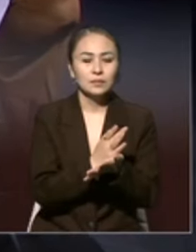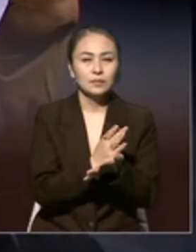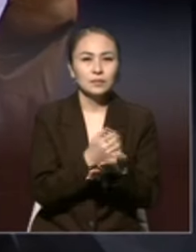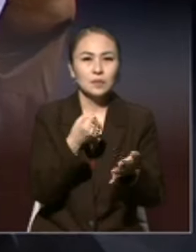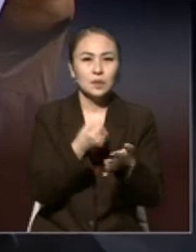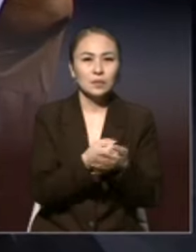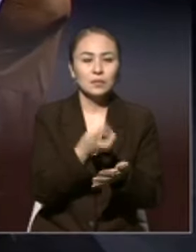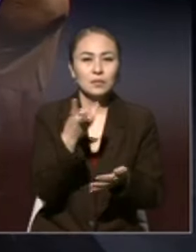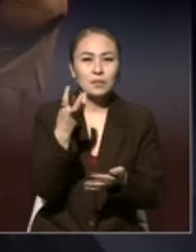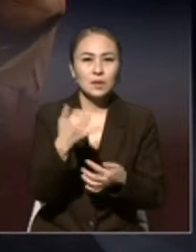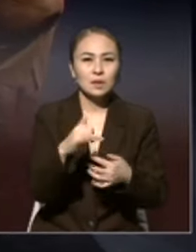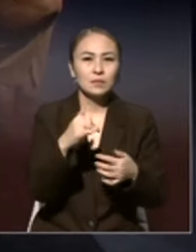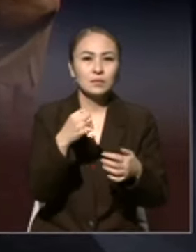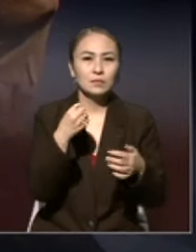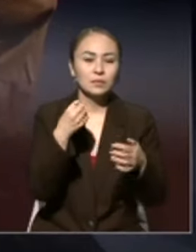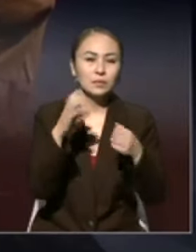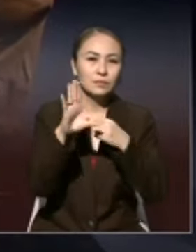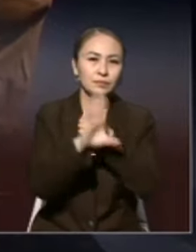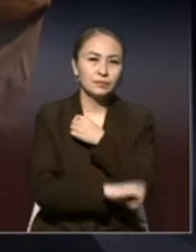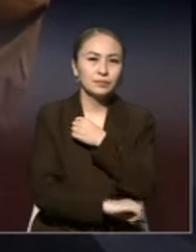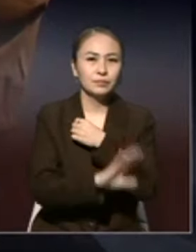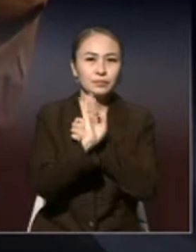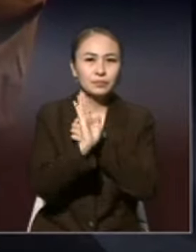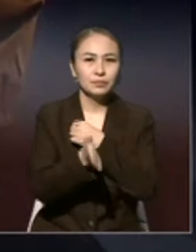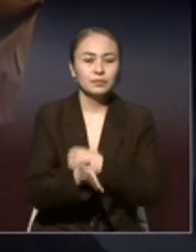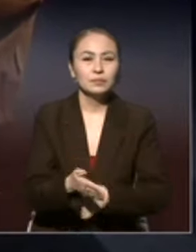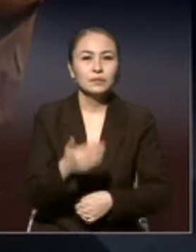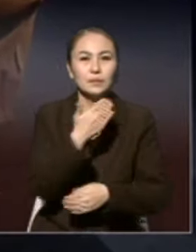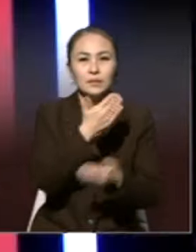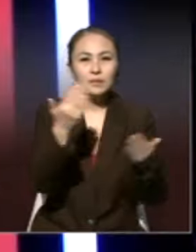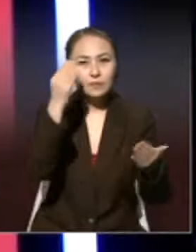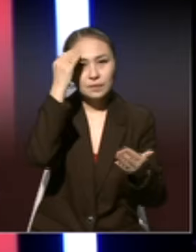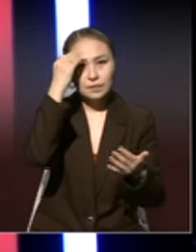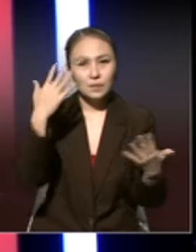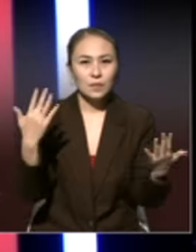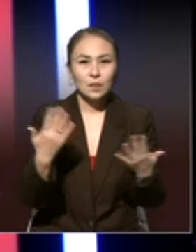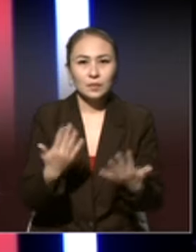мамырдың ортасына дейін, бәлкім аяғына дейін болатын жағдай деп. Сіздердің ойыңызша?